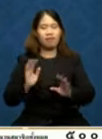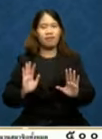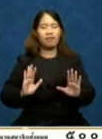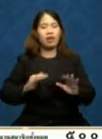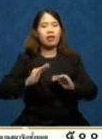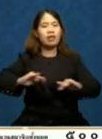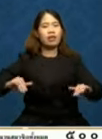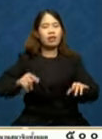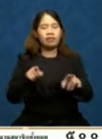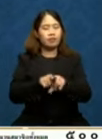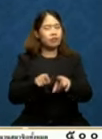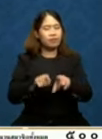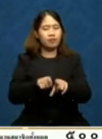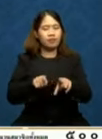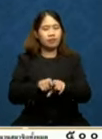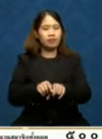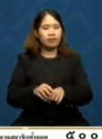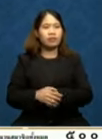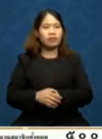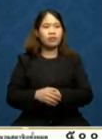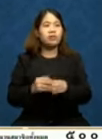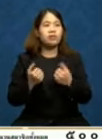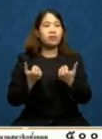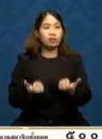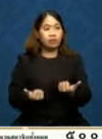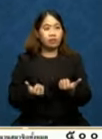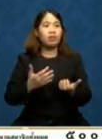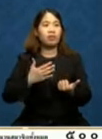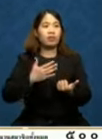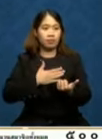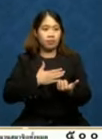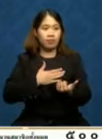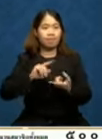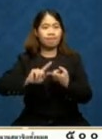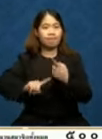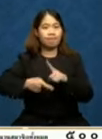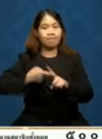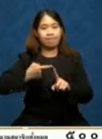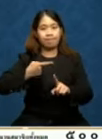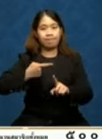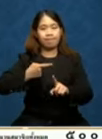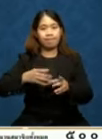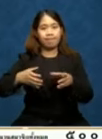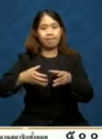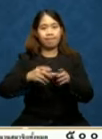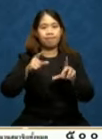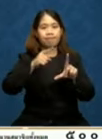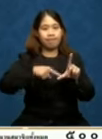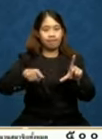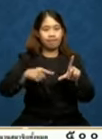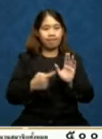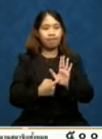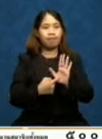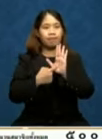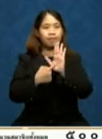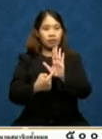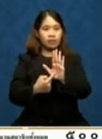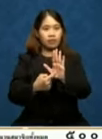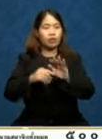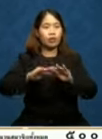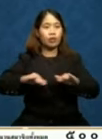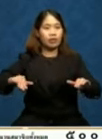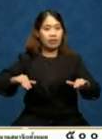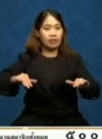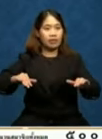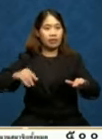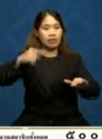เด็กทุกคนก็เช่นกันครับแล้ววันนี้ครับผมและเพื่อนๆพรรคก้าวไกลครับขอเป็นตัวแทนของเด็กทั้